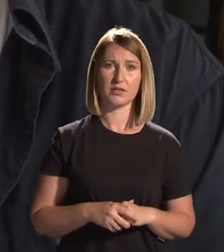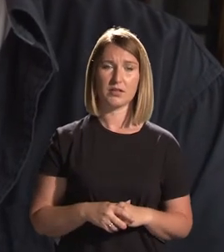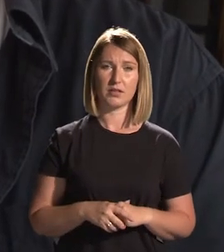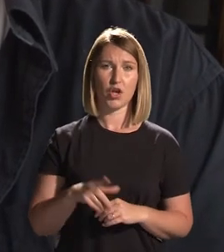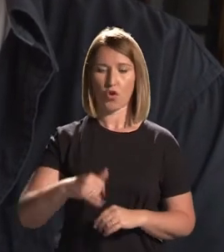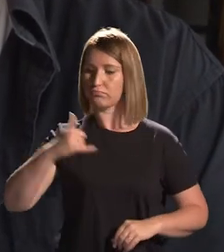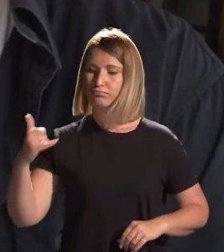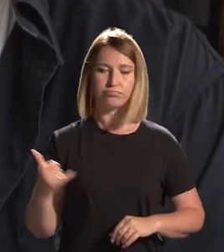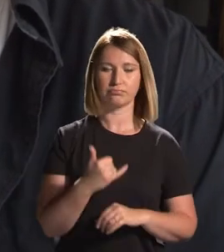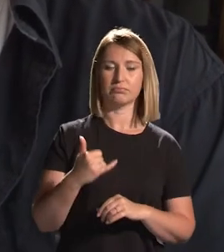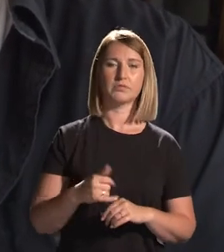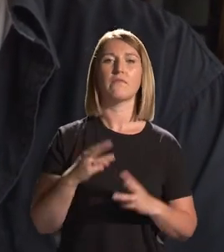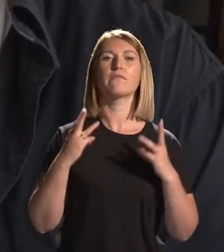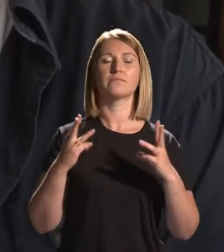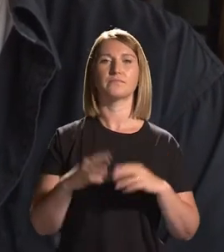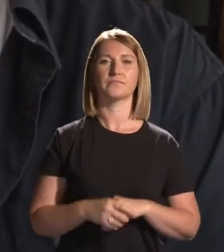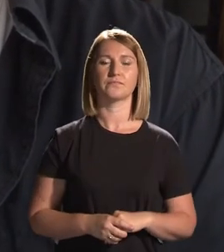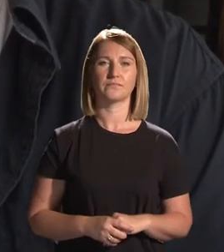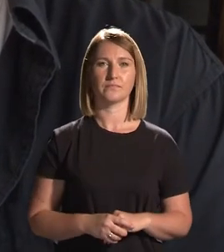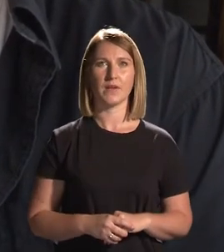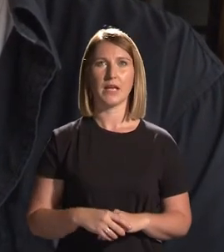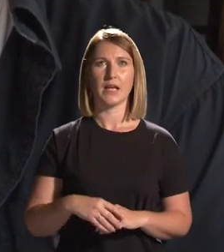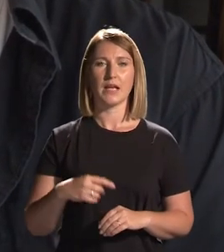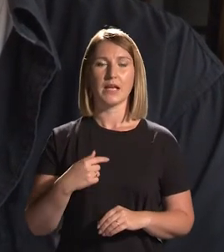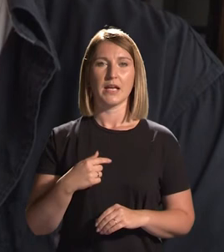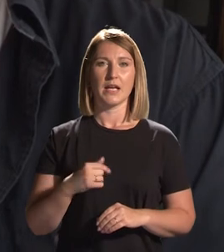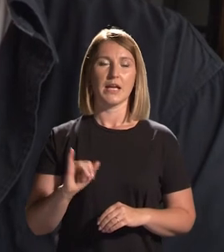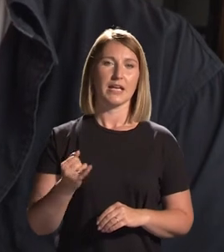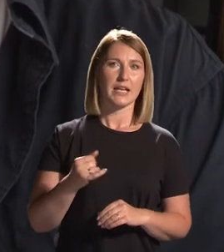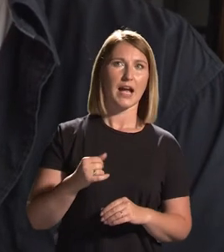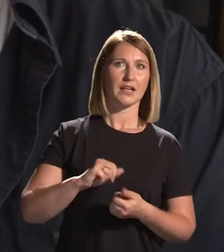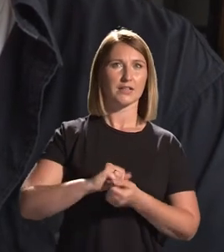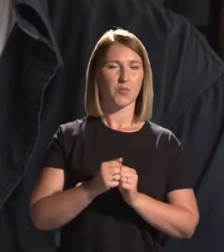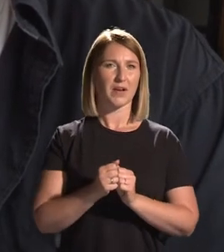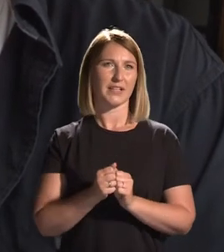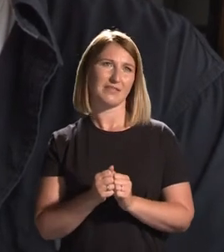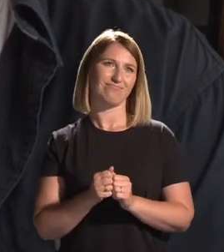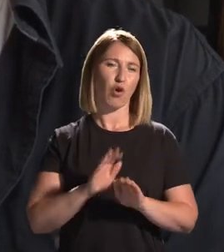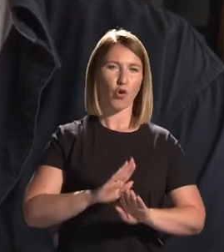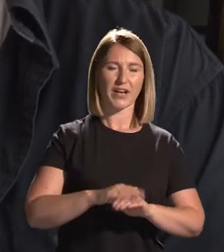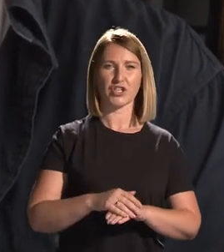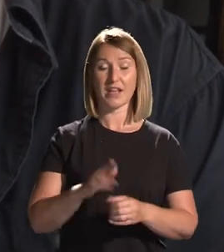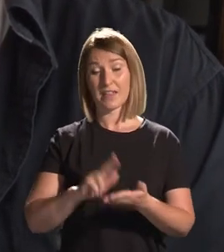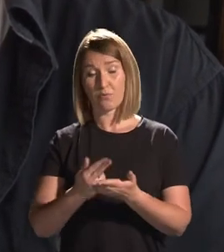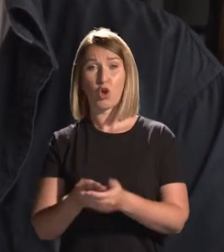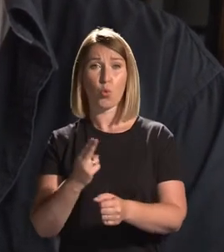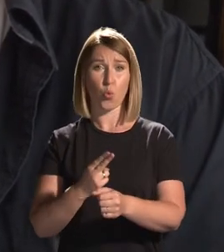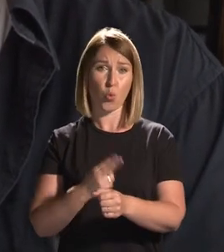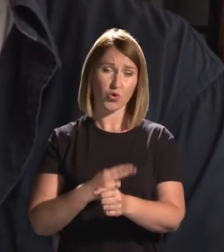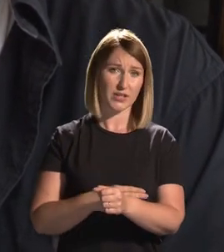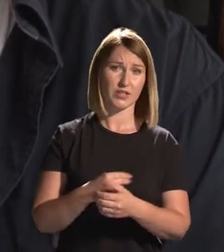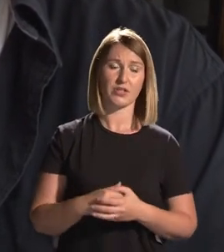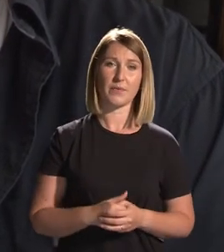zawsze tak jest w końcu. Jak zaczynają być ograniczenia te urzędnicze, tak ja bym to